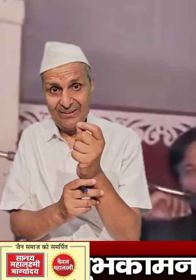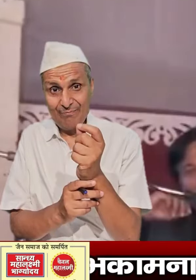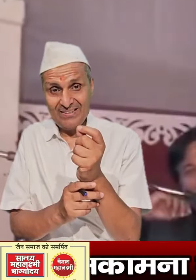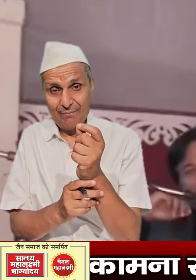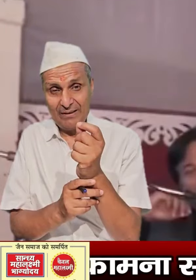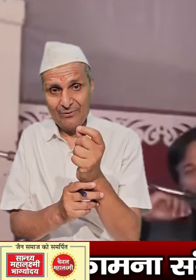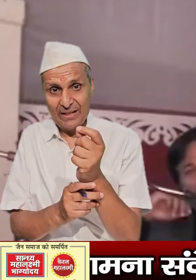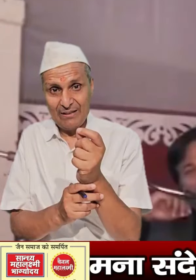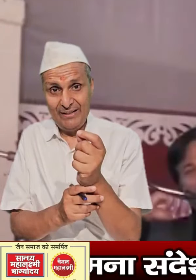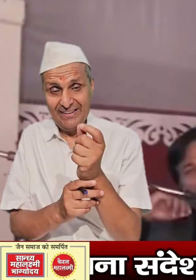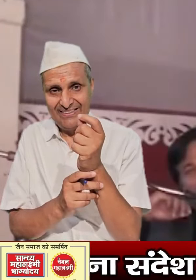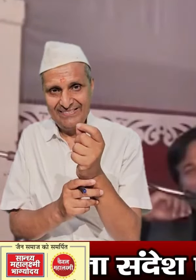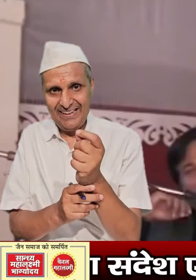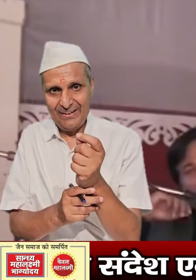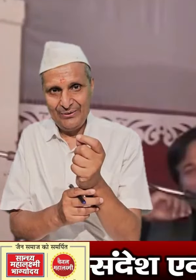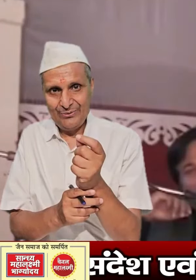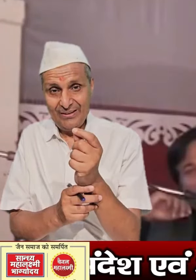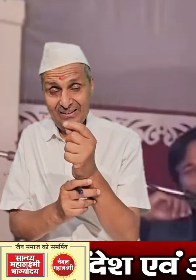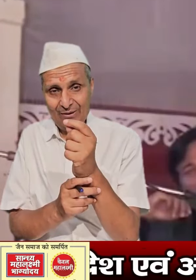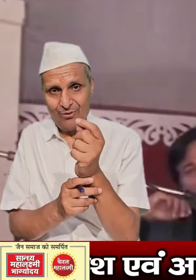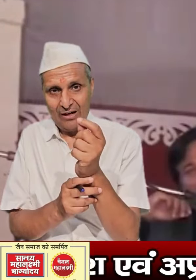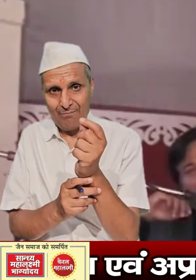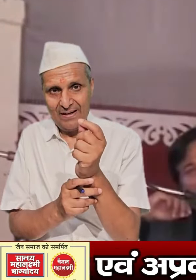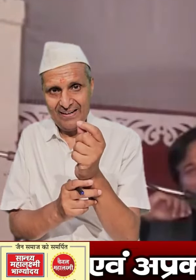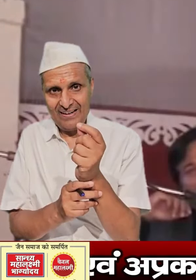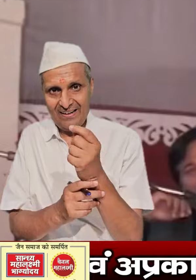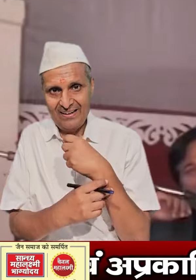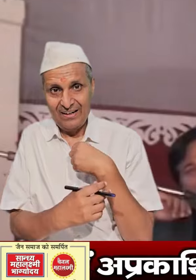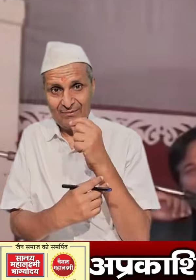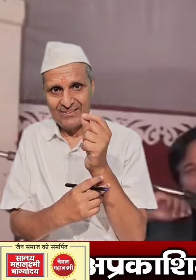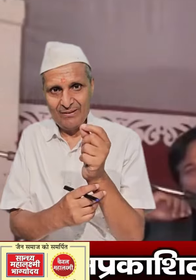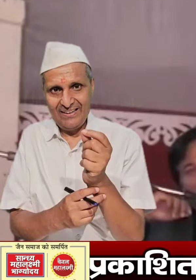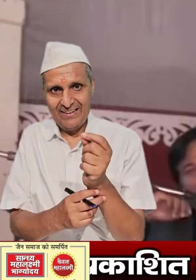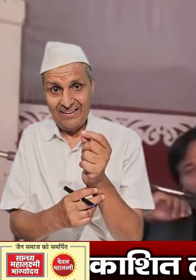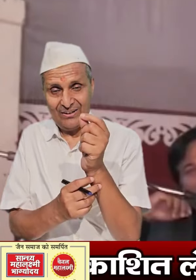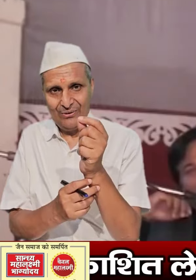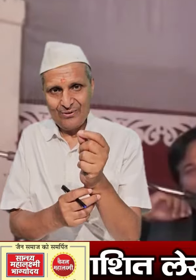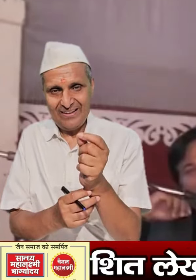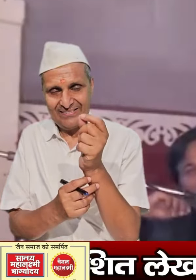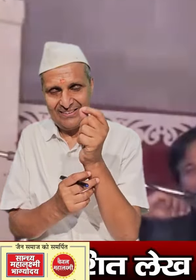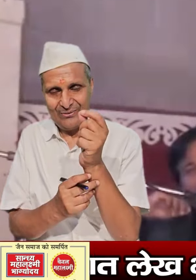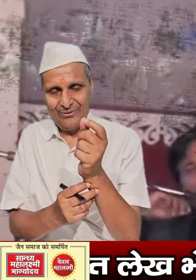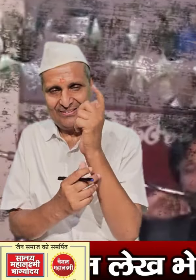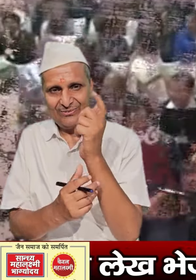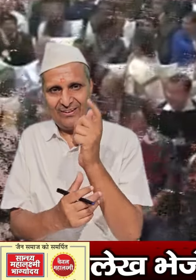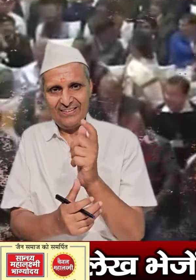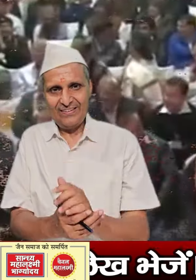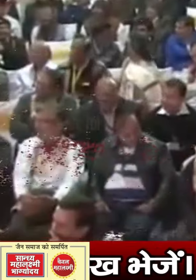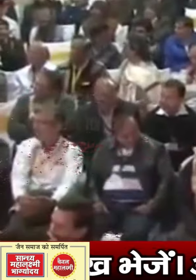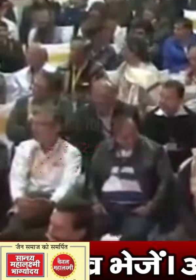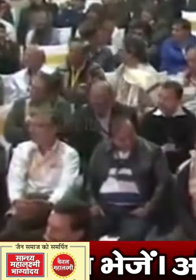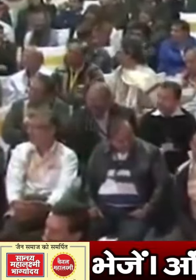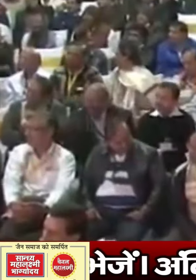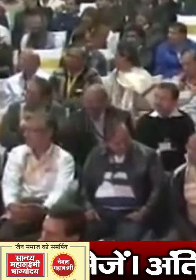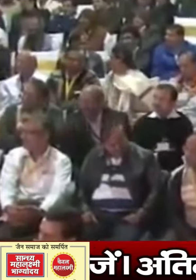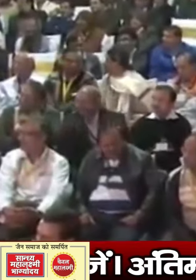जैन मां से पैदा होने के बाद भी जैन नहीं हूं ये उन्होंने अपने लिए नहीं कहा हम सबके लिए कहा क्यों कहा जरा उन्हीं से सुन लेते हैं